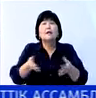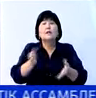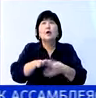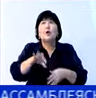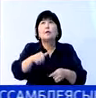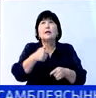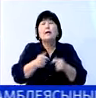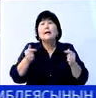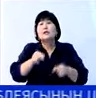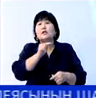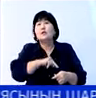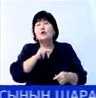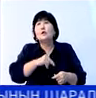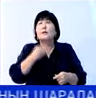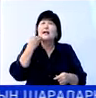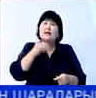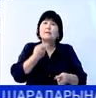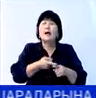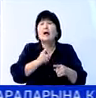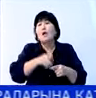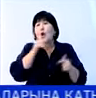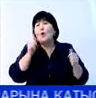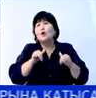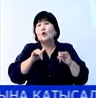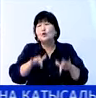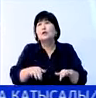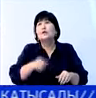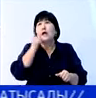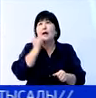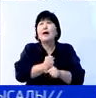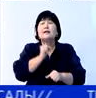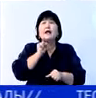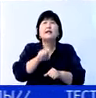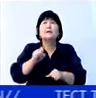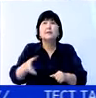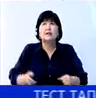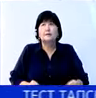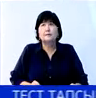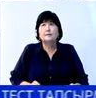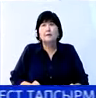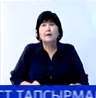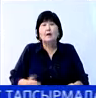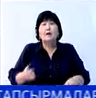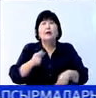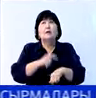әкімі тиісті жұмыстарды сапалы әрі уақытылы жүргізуін қатаң тапсырды.